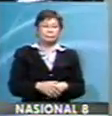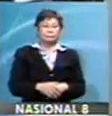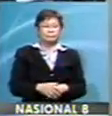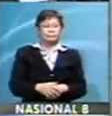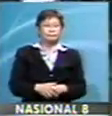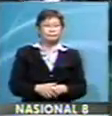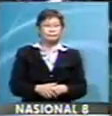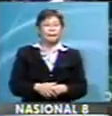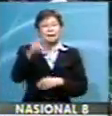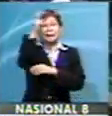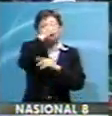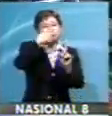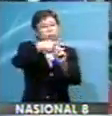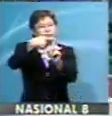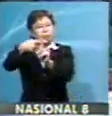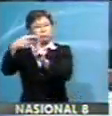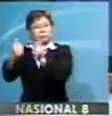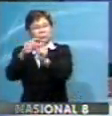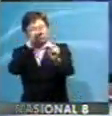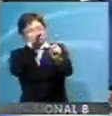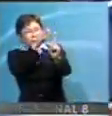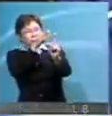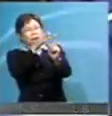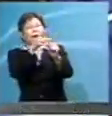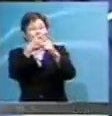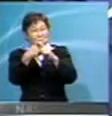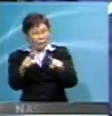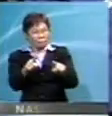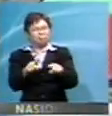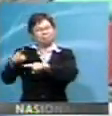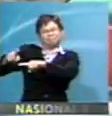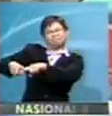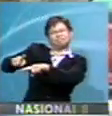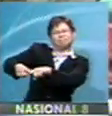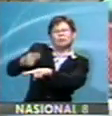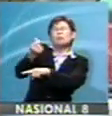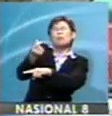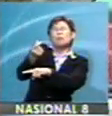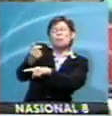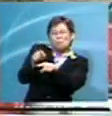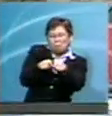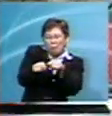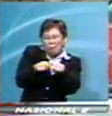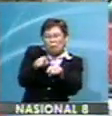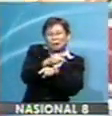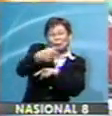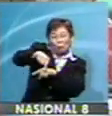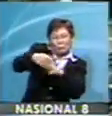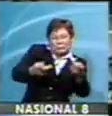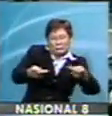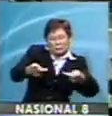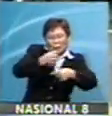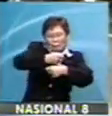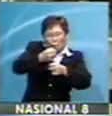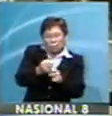tempatan kerajaan optimis dengan sasaran itu bagaimanapun Ia juga bergantung kepada harga yang kompetitif dan kualiti kenderaan